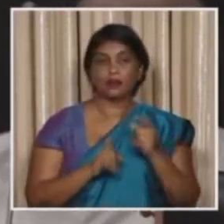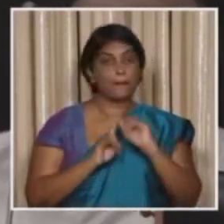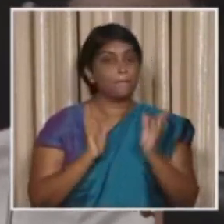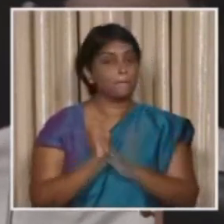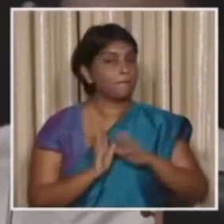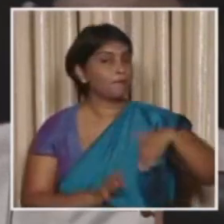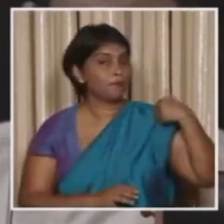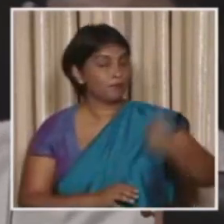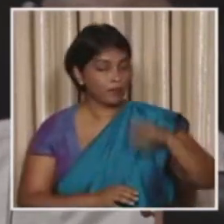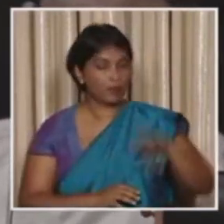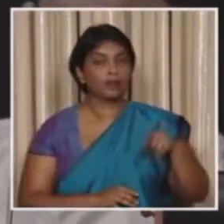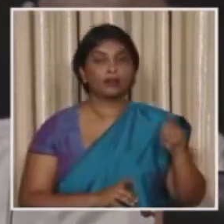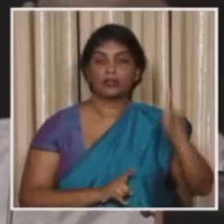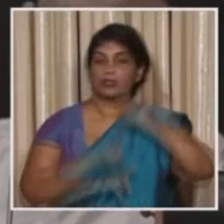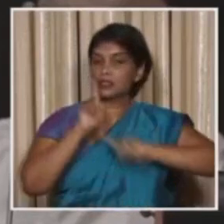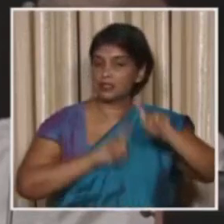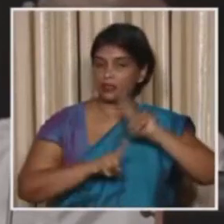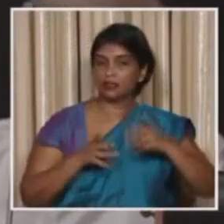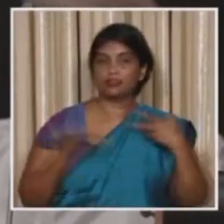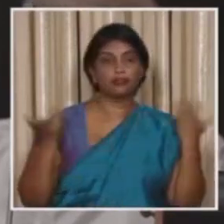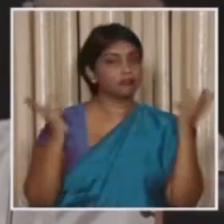අග්‍රමාත්‍යතුමාගේ ප්‍රධානත්වයෙන් රැස්වීම